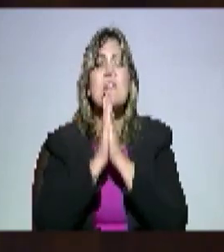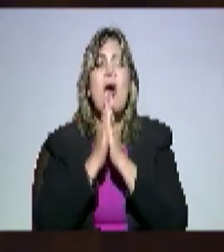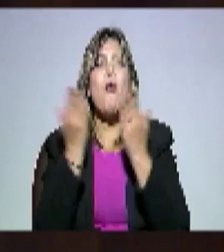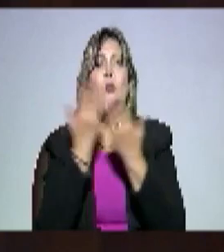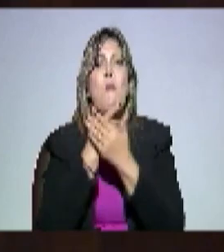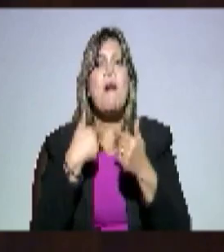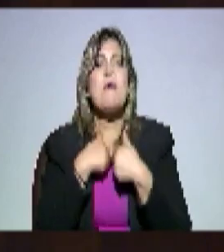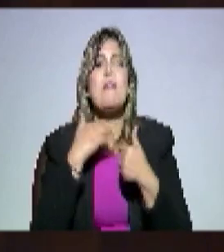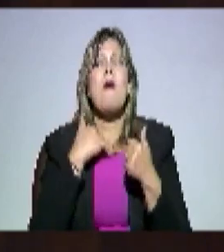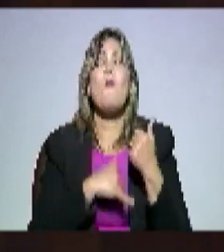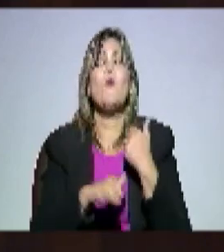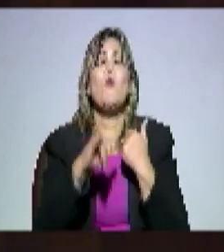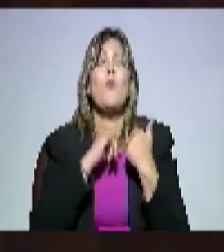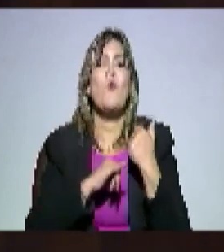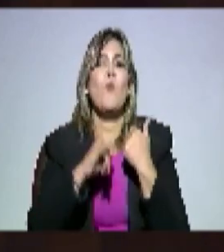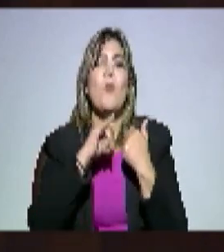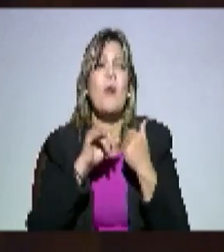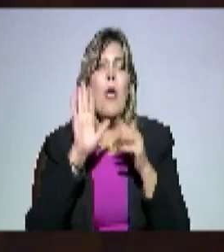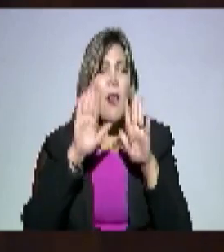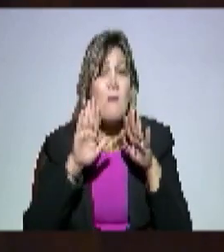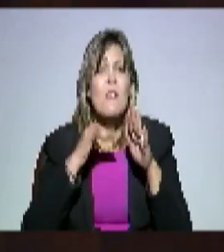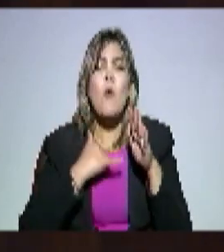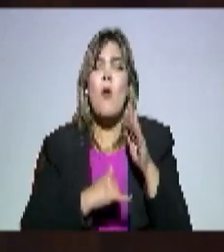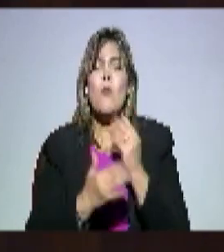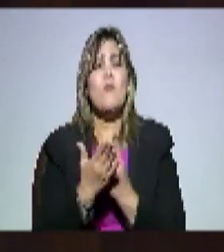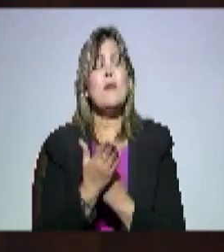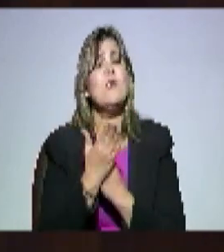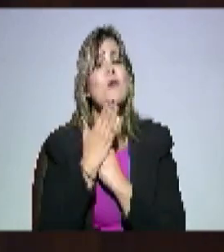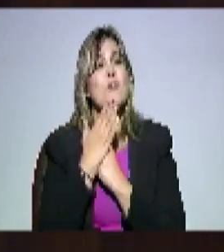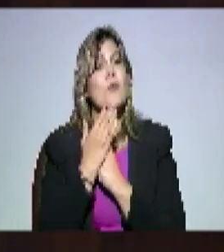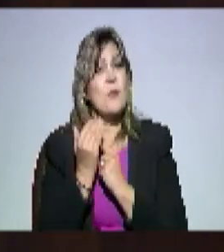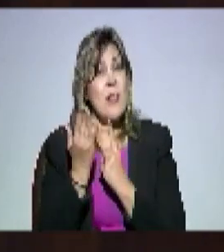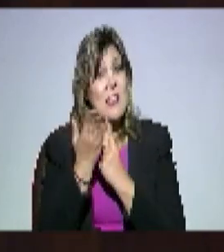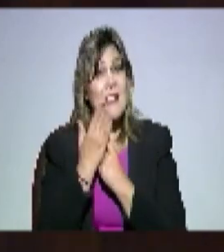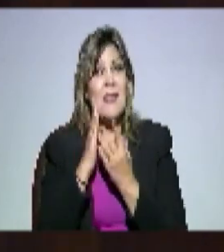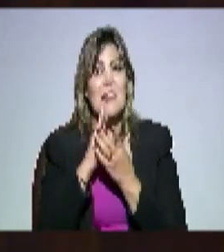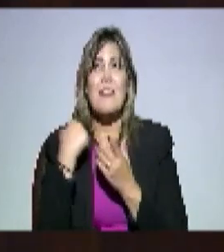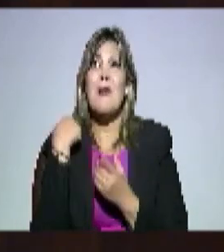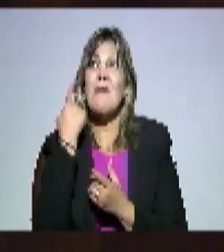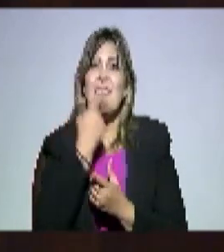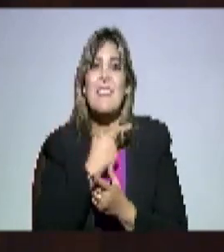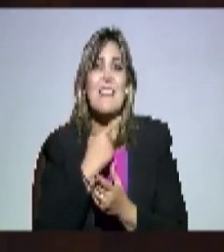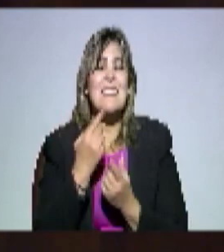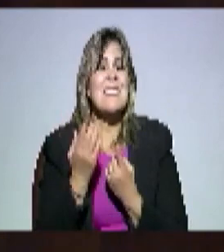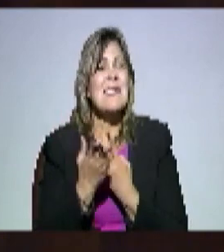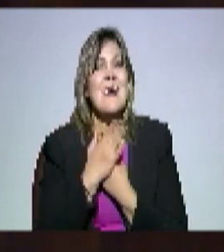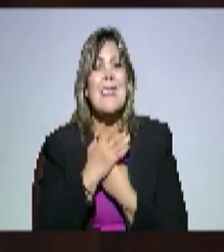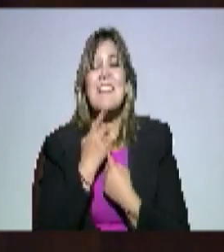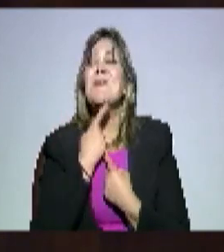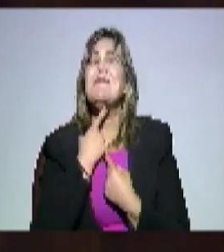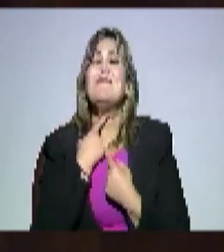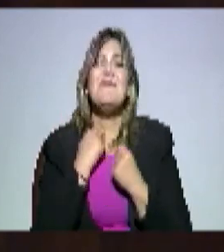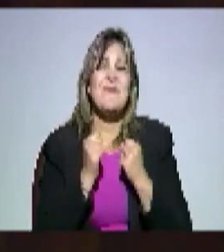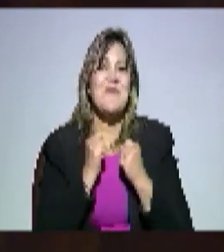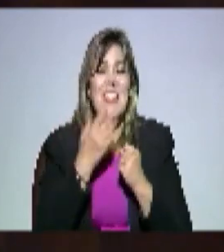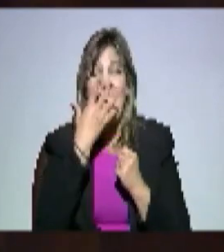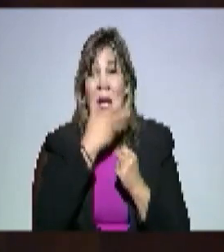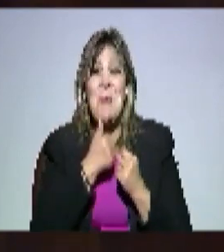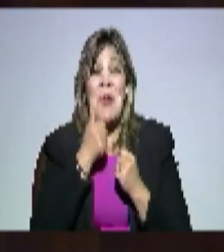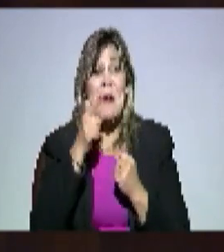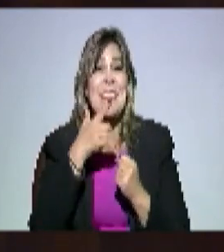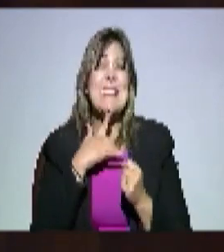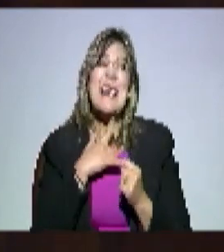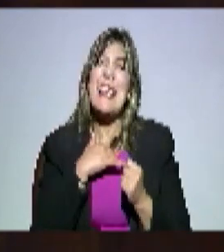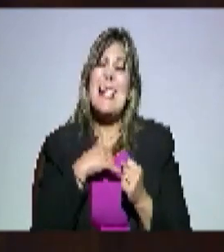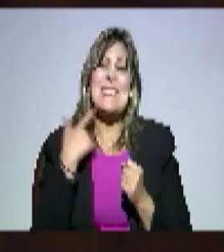هيفضلوا بيسندو هيفضلوا بيسندو سنده القديسين سنده ممتعه حلو قوي ان انت تحس